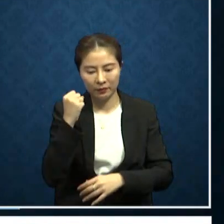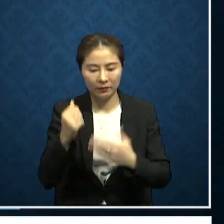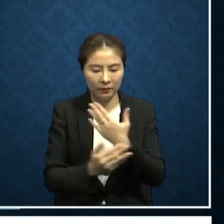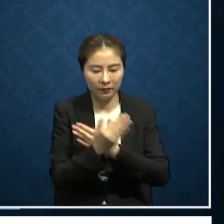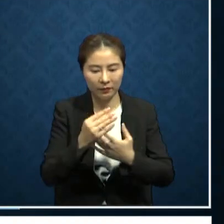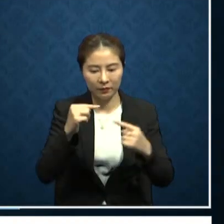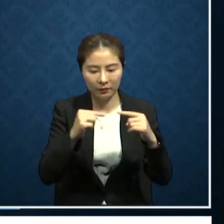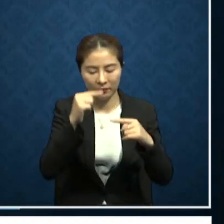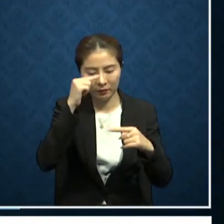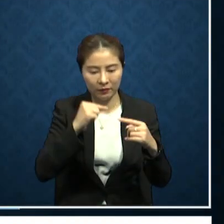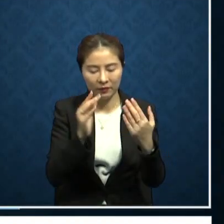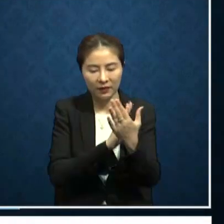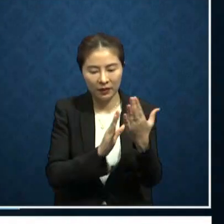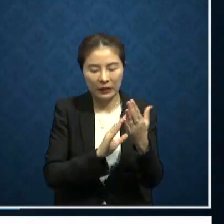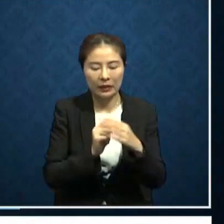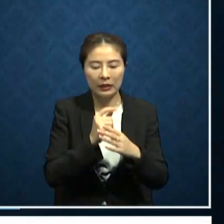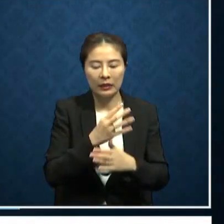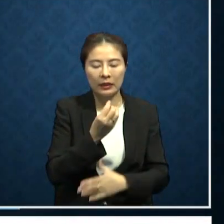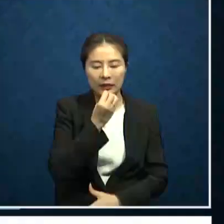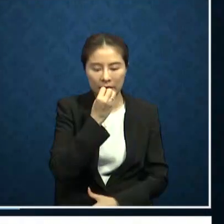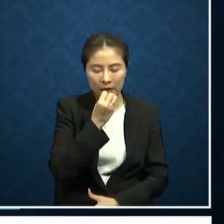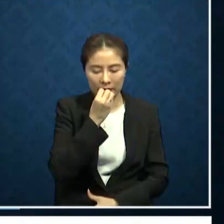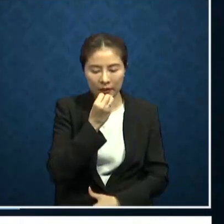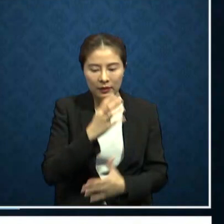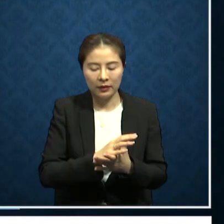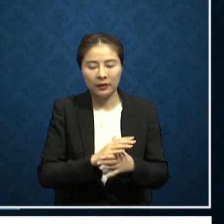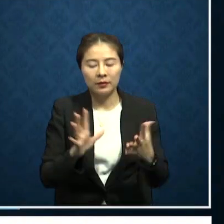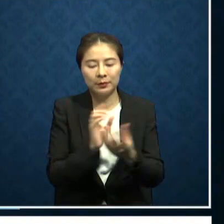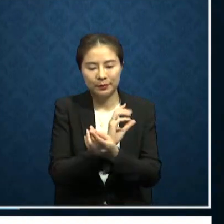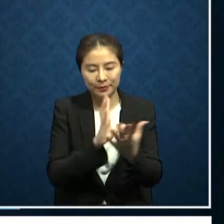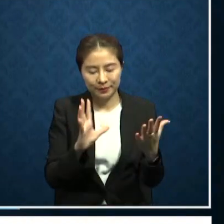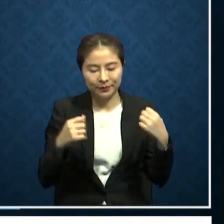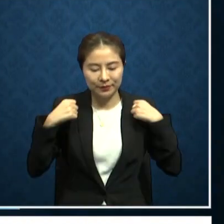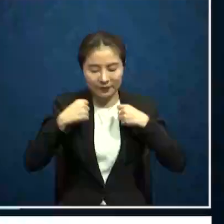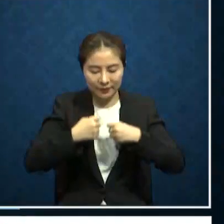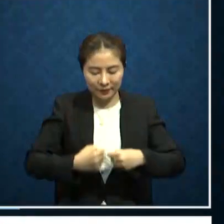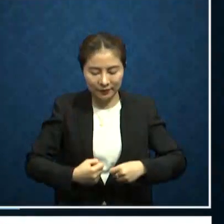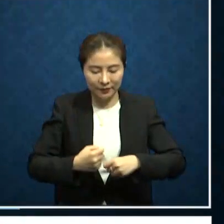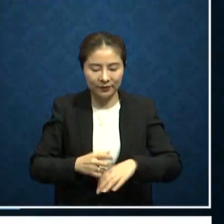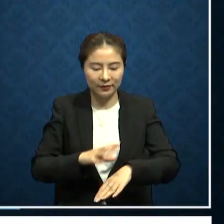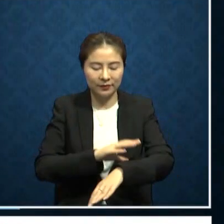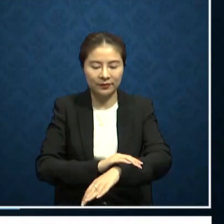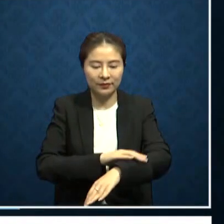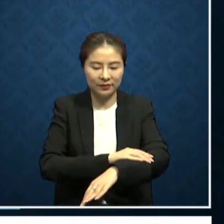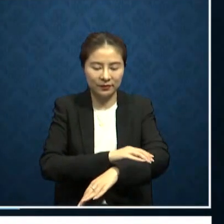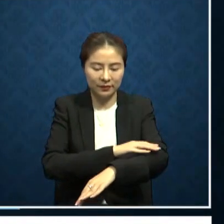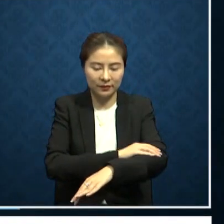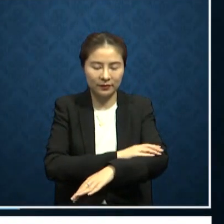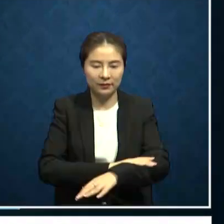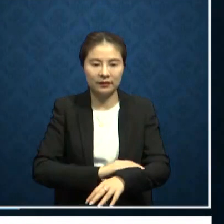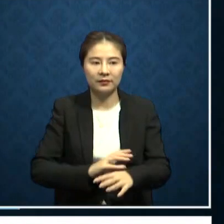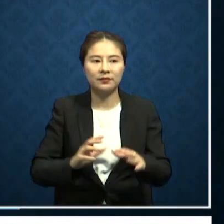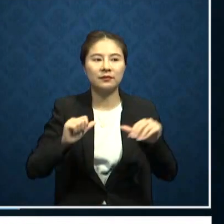เรื่องของอาหารประเพณีนะคะการแพทย์การนวดไทยเครื่องแต่งกายศิลปะการแสดงชั้นสูงนะคะโขนงาน